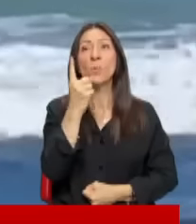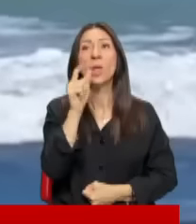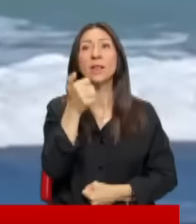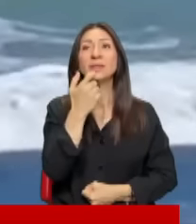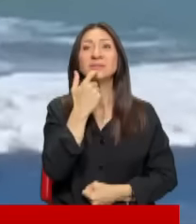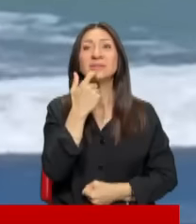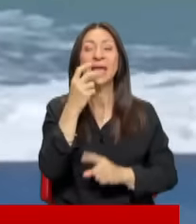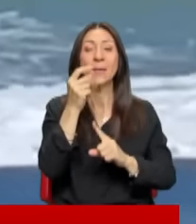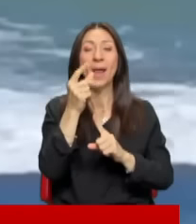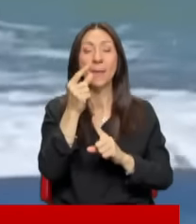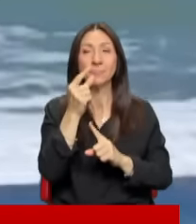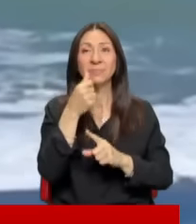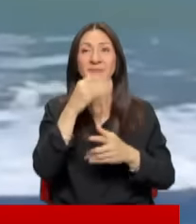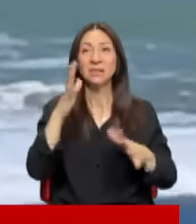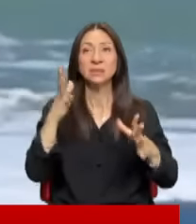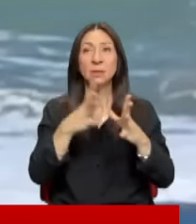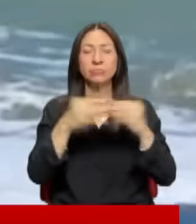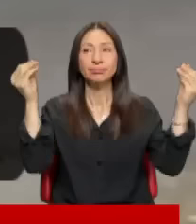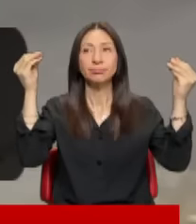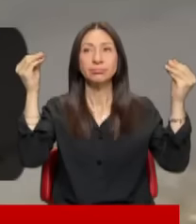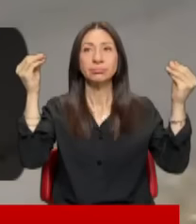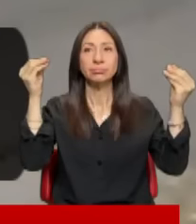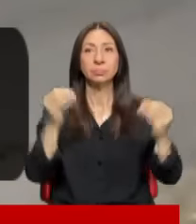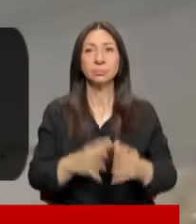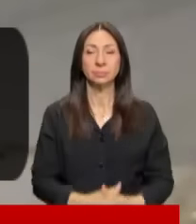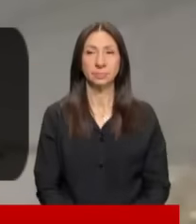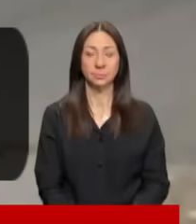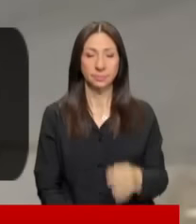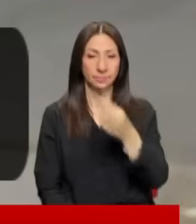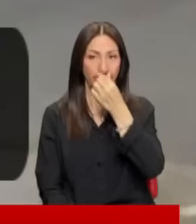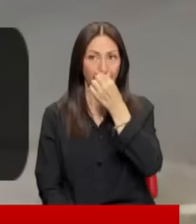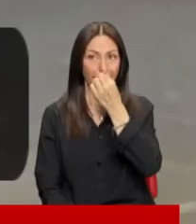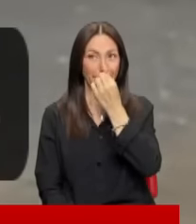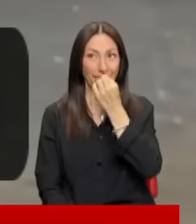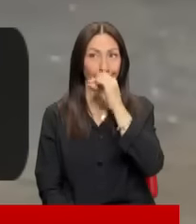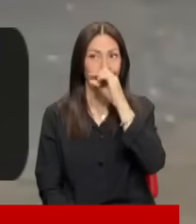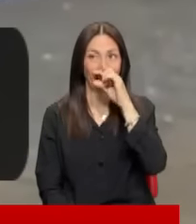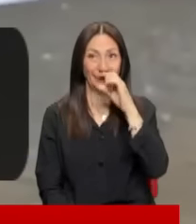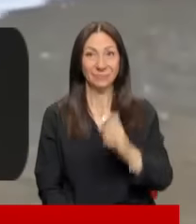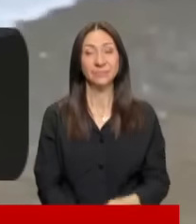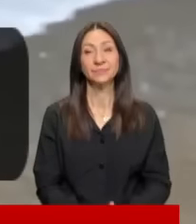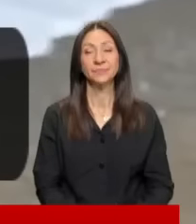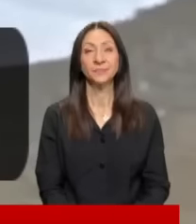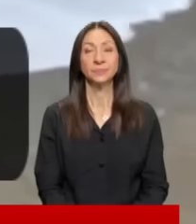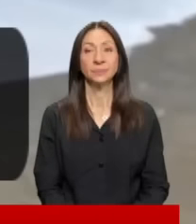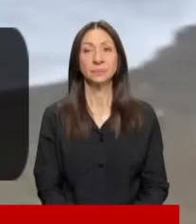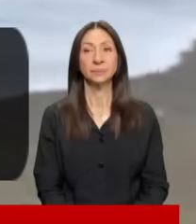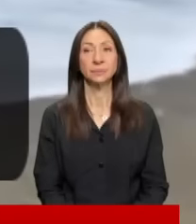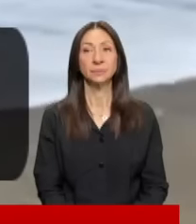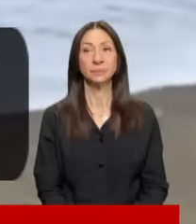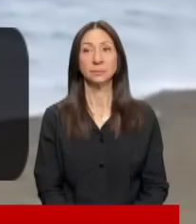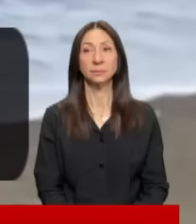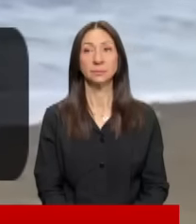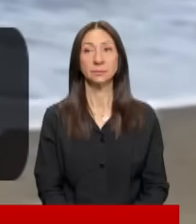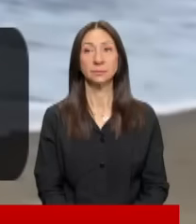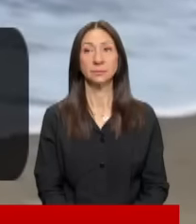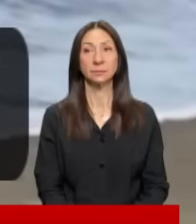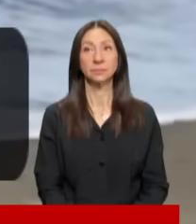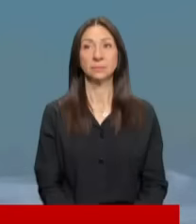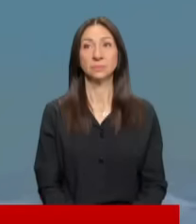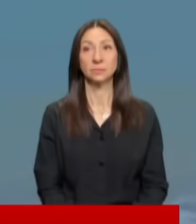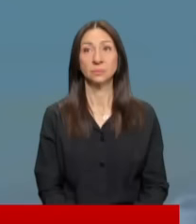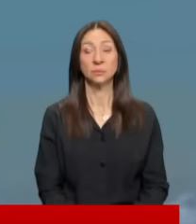16 yaşındaki İbrahim denizde gözden kayboldu. Bir baktık 5 kişilik bir aile, 4'ünü kurtardık ama bir kişiden haber alamadık